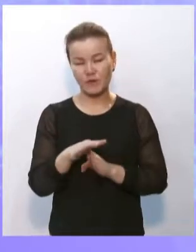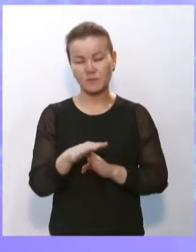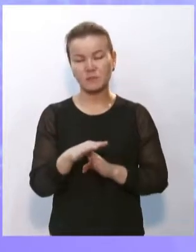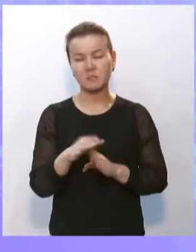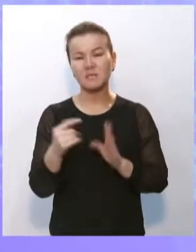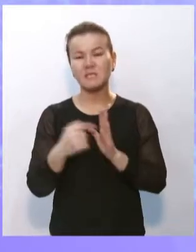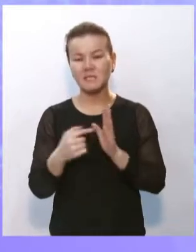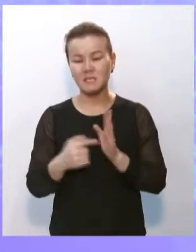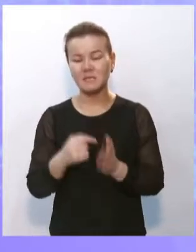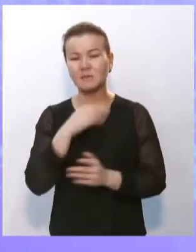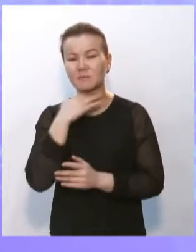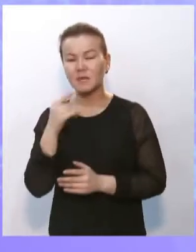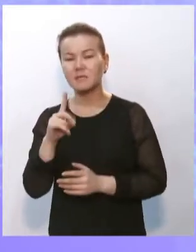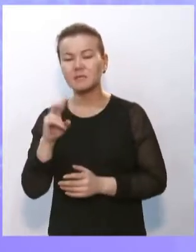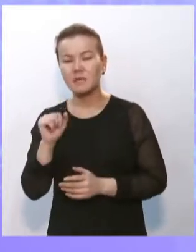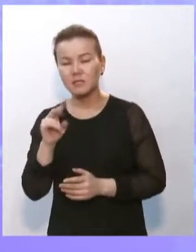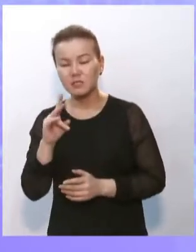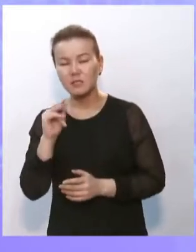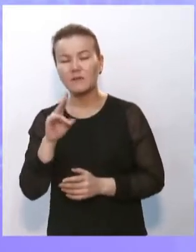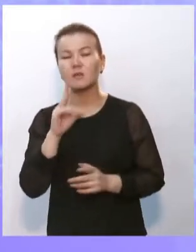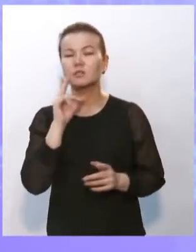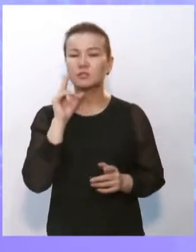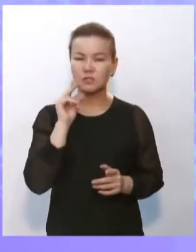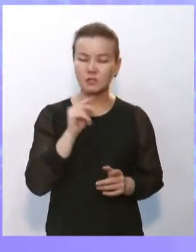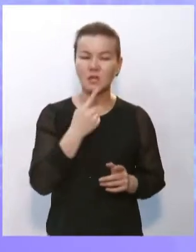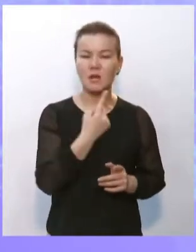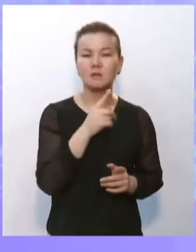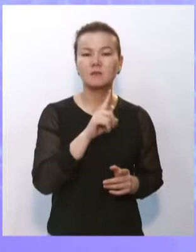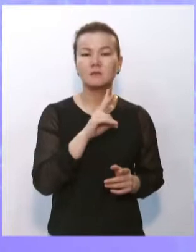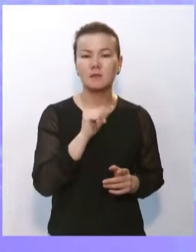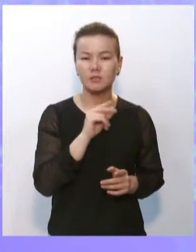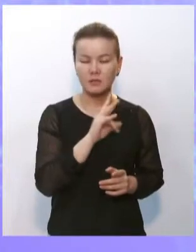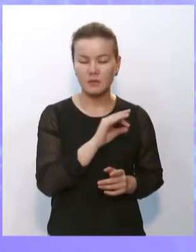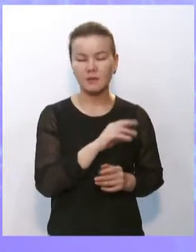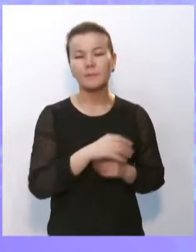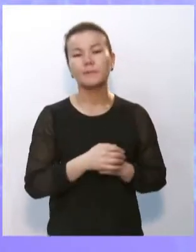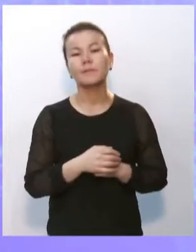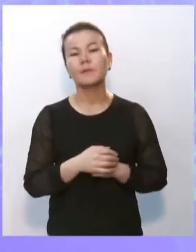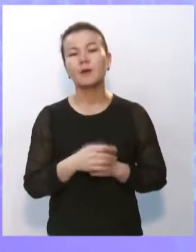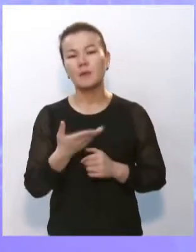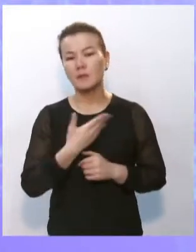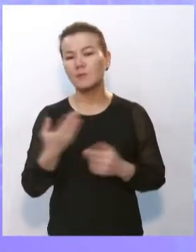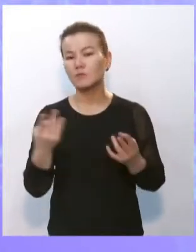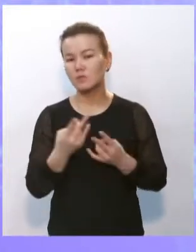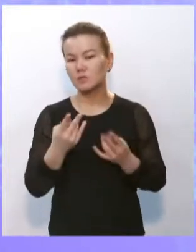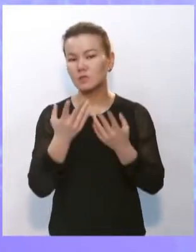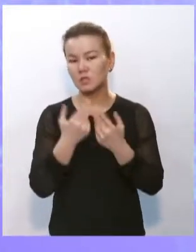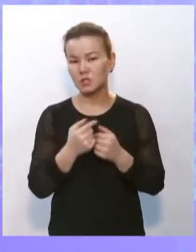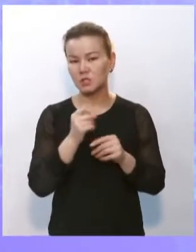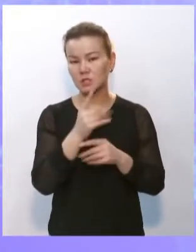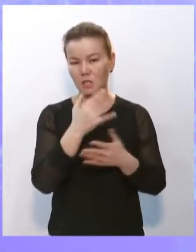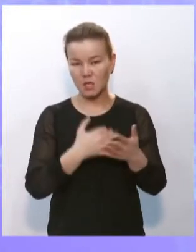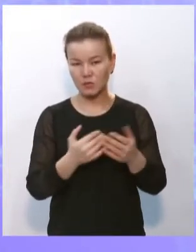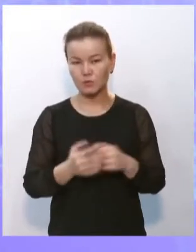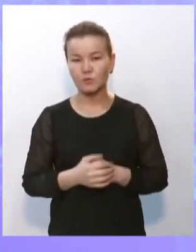деление многозначного числа на однозначное нам нужно решить задачу